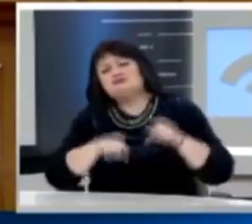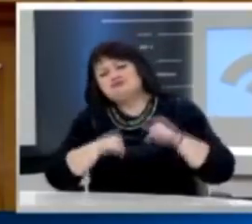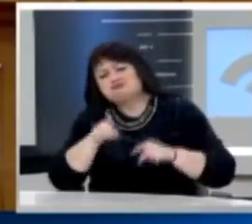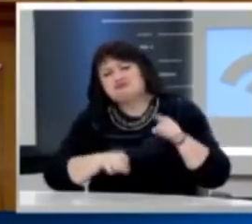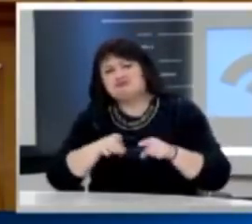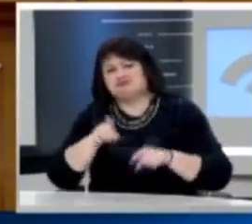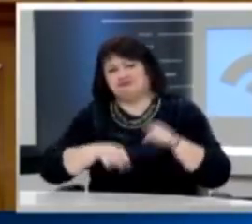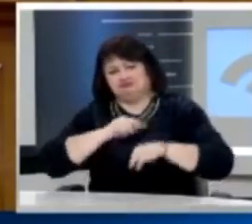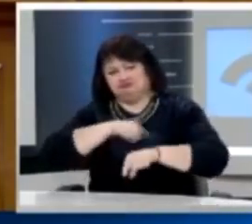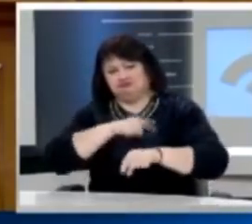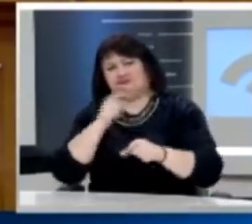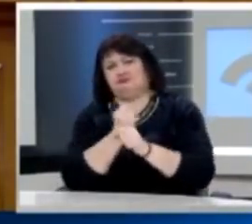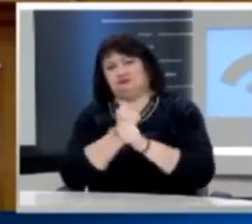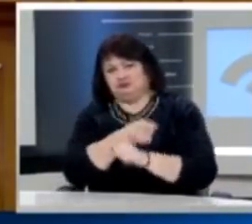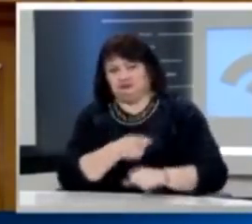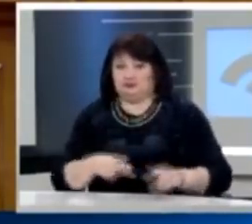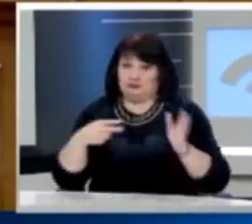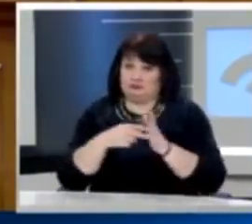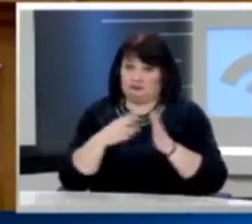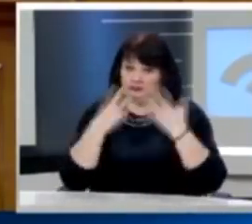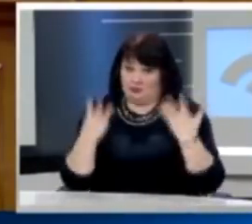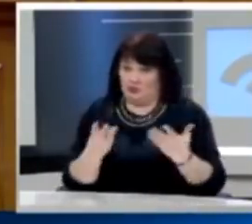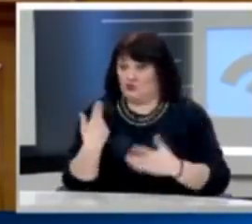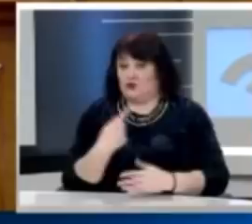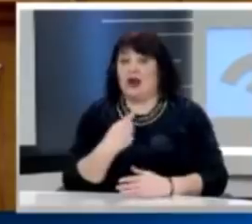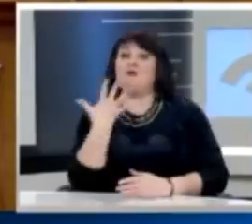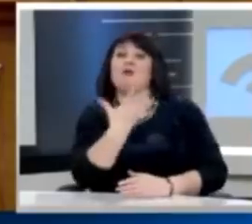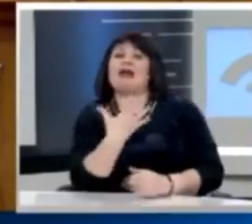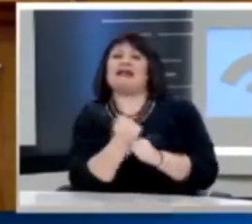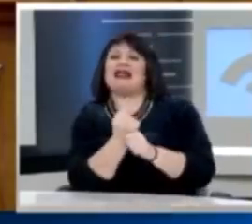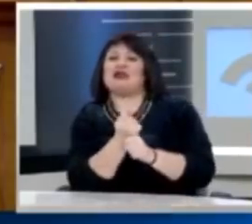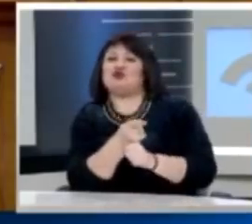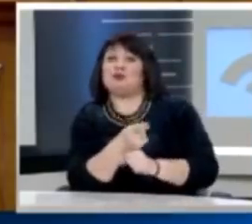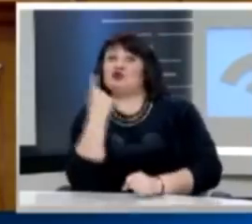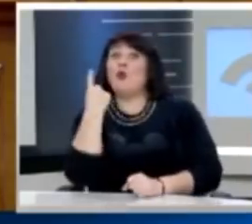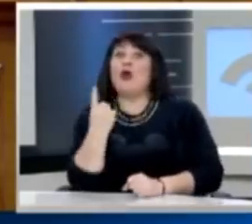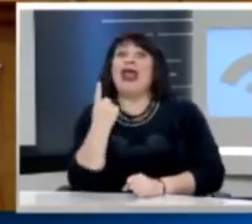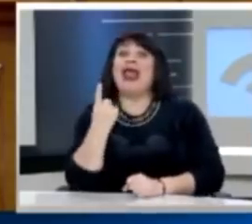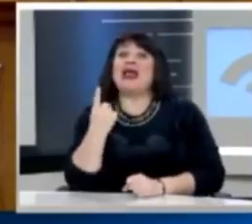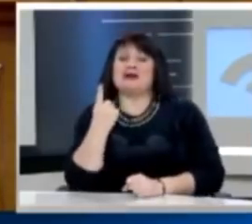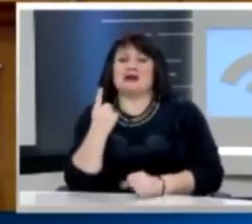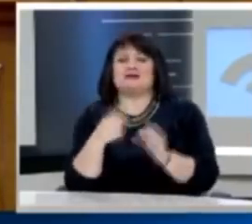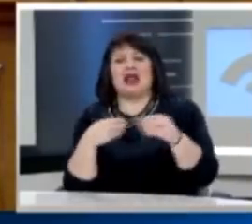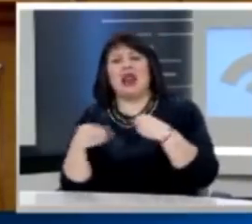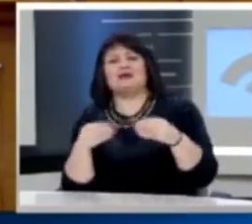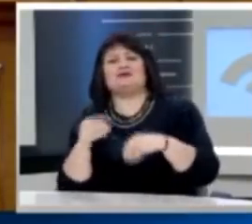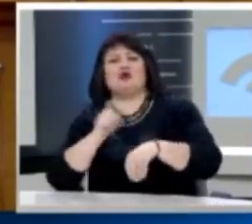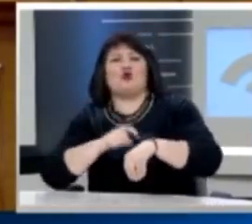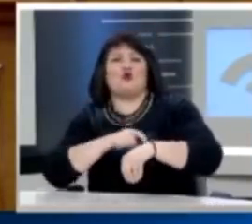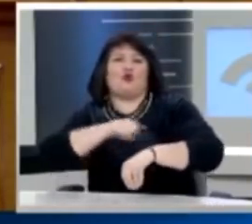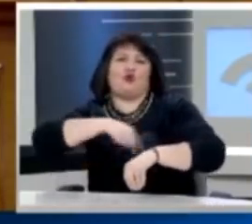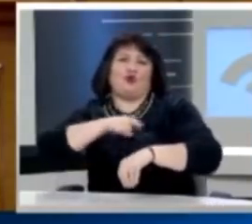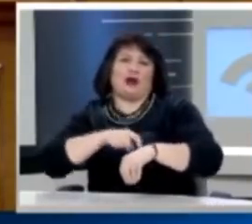απασχόληση. Το 2018, ένας στους 5 εργαζόμενους δούλευε με ελαστικές μορφές